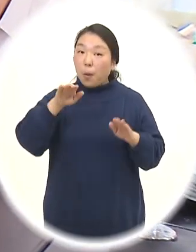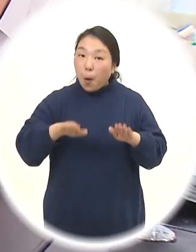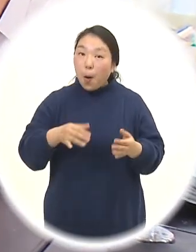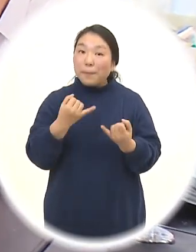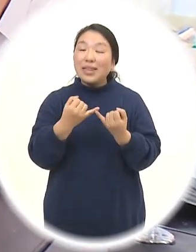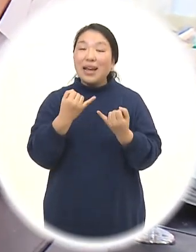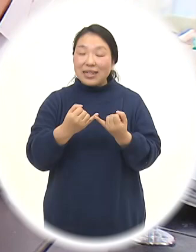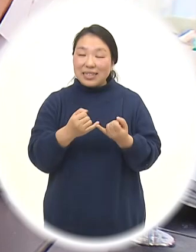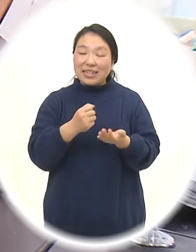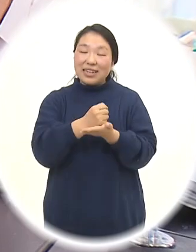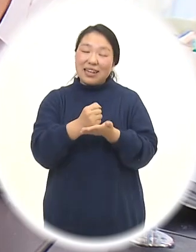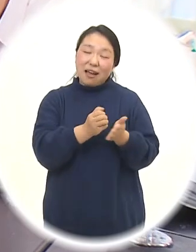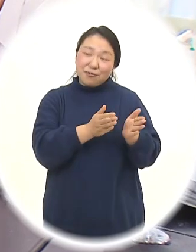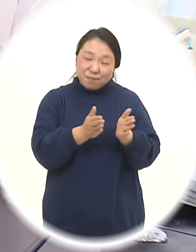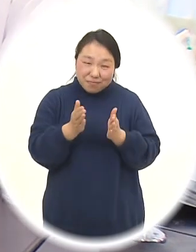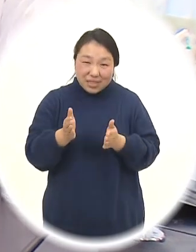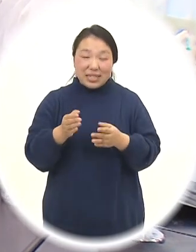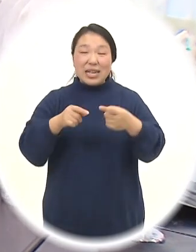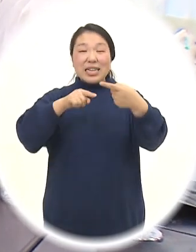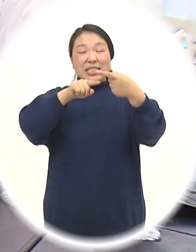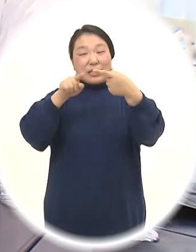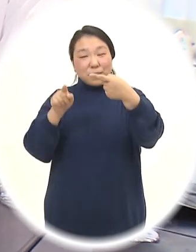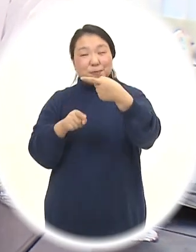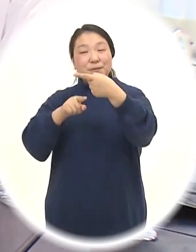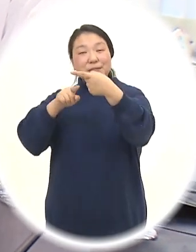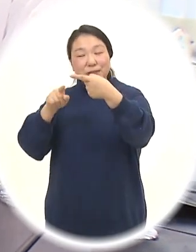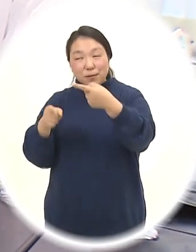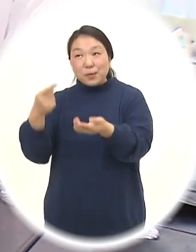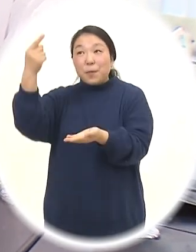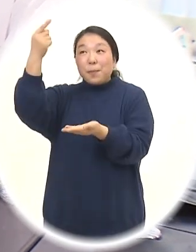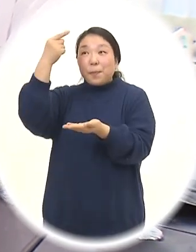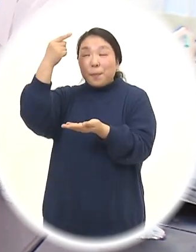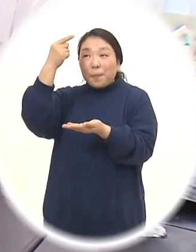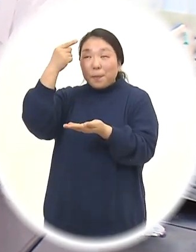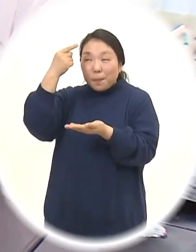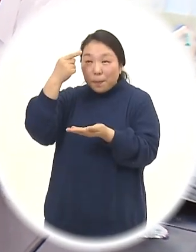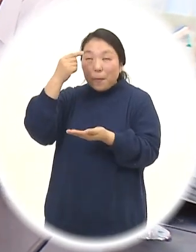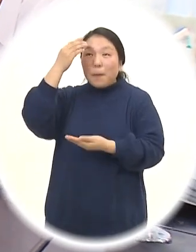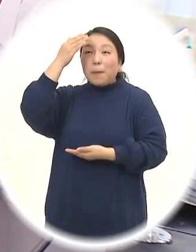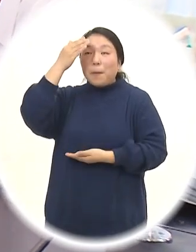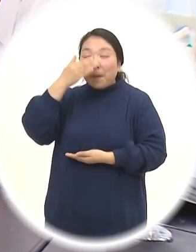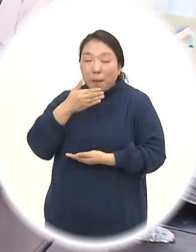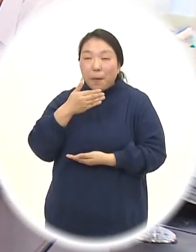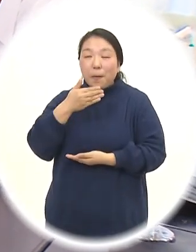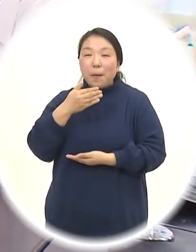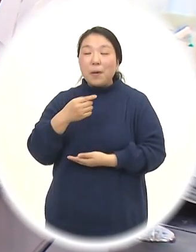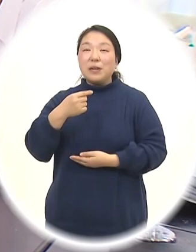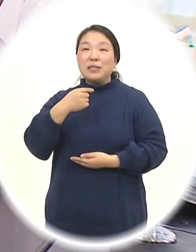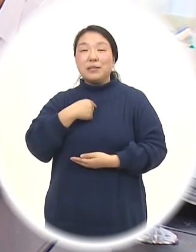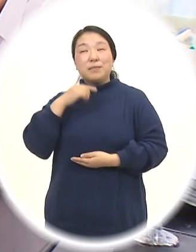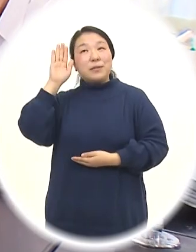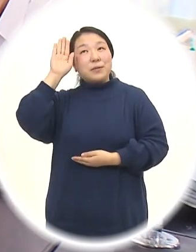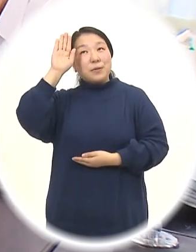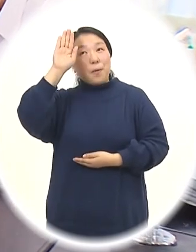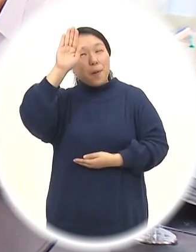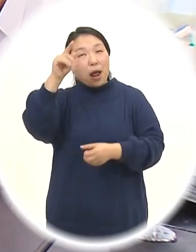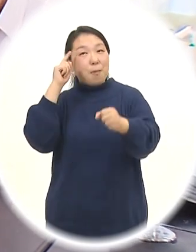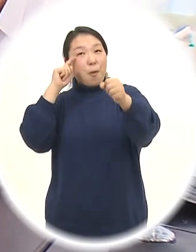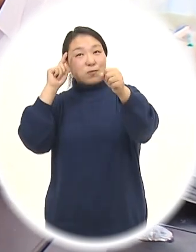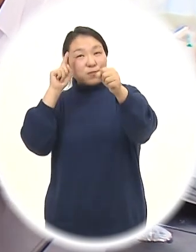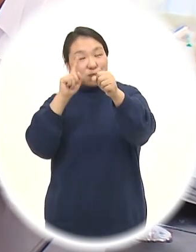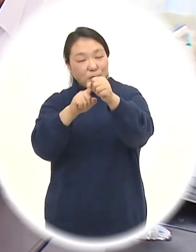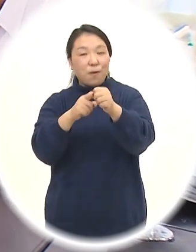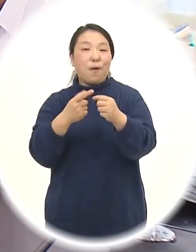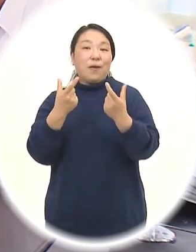こういう風に機械を設けてもらって一つ一つ一から教えてもらえるとやっぱ自分が目指すべき